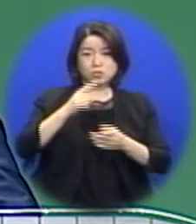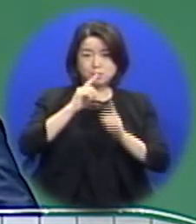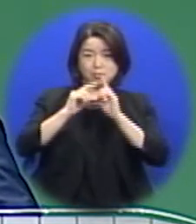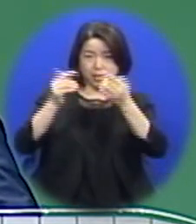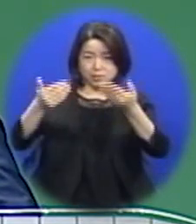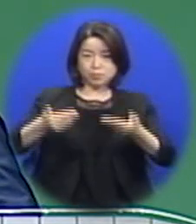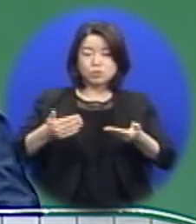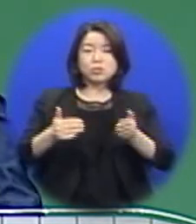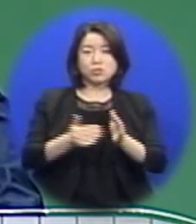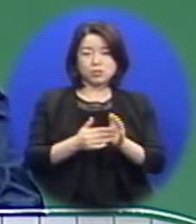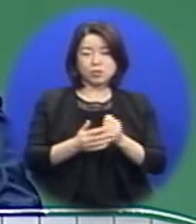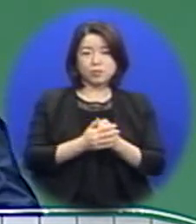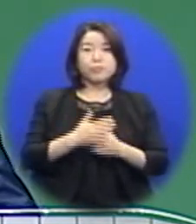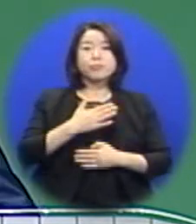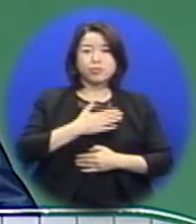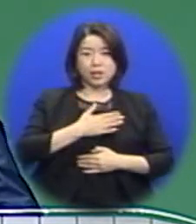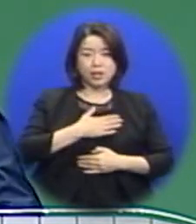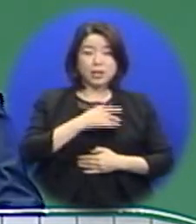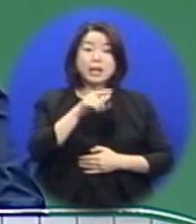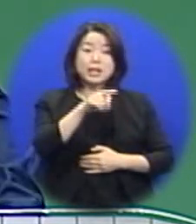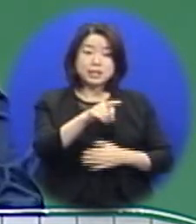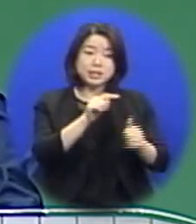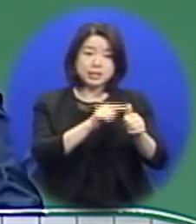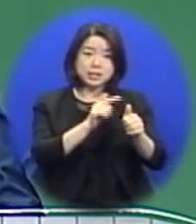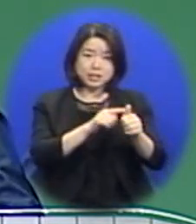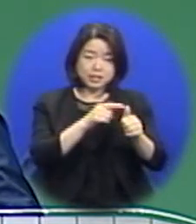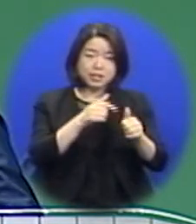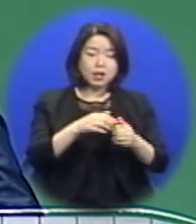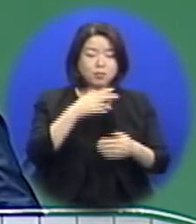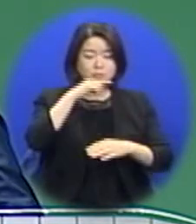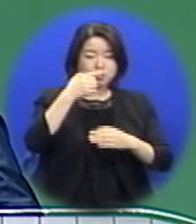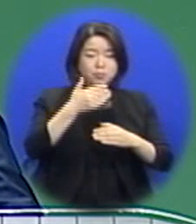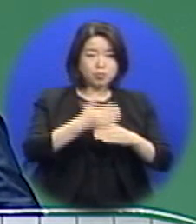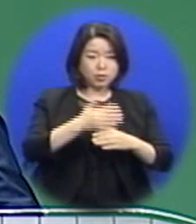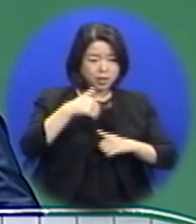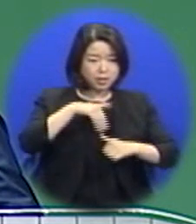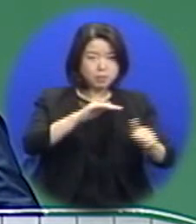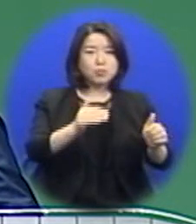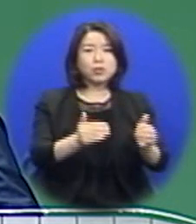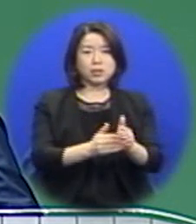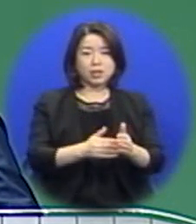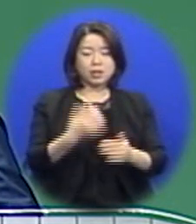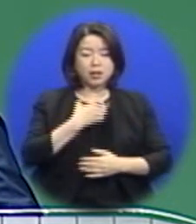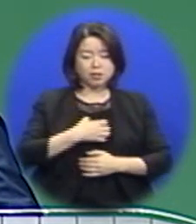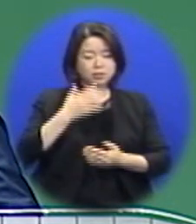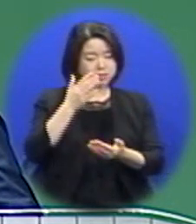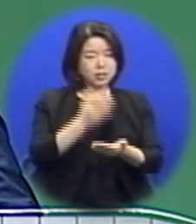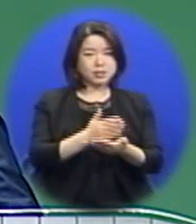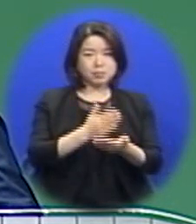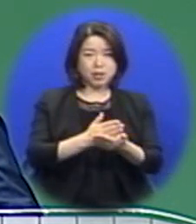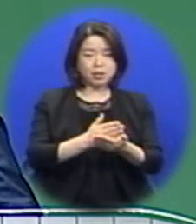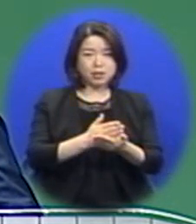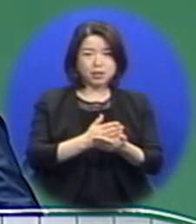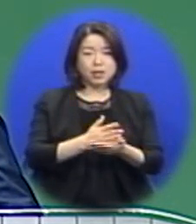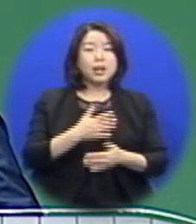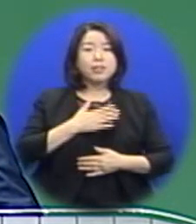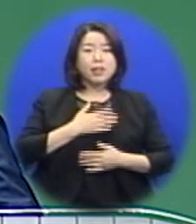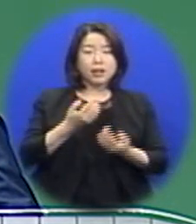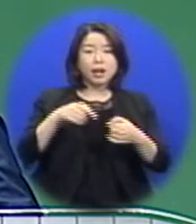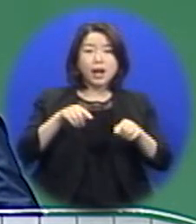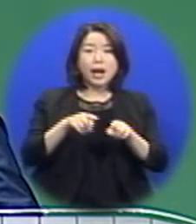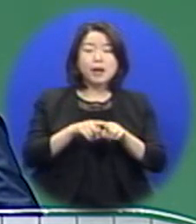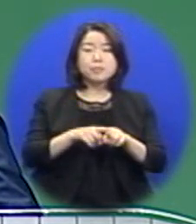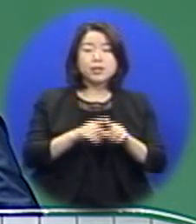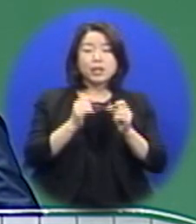주셨습니다. 내가 너의 남편 북한에 보냈다. 염려하지 마라. 내가 함께